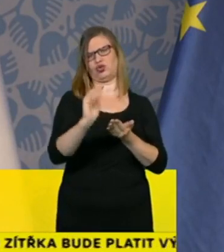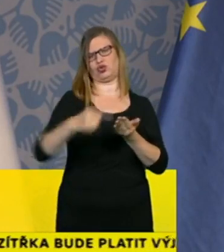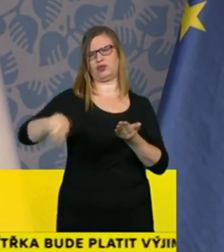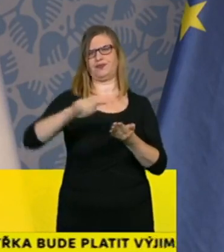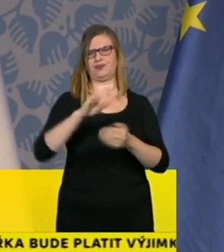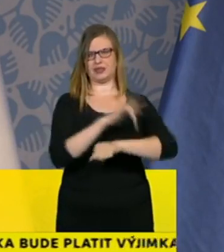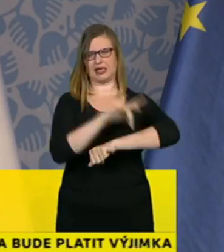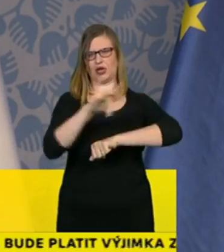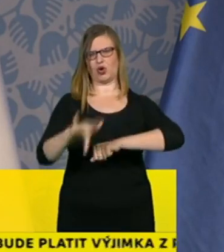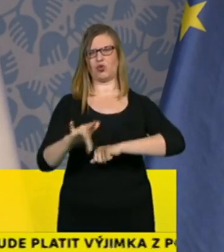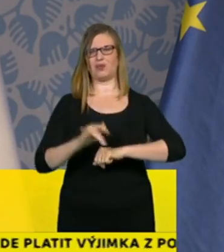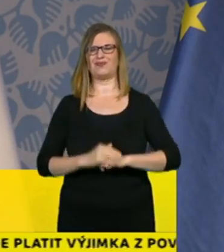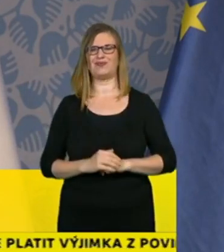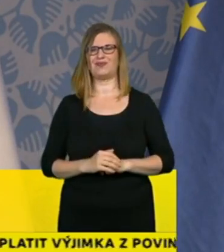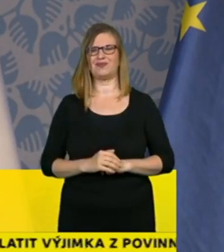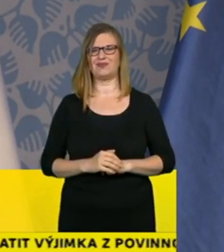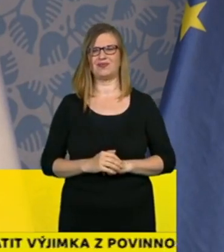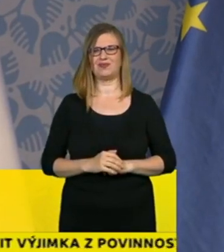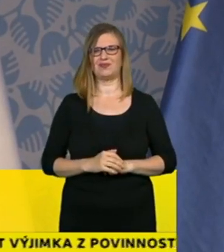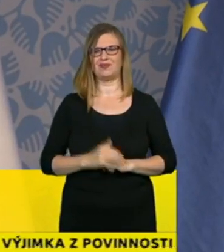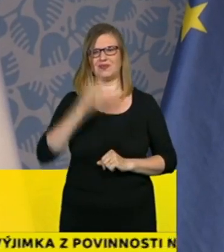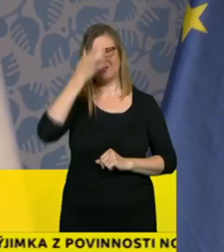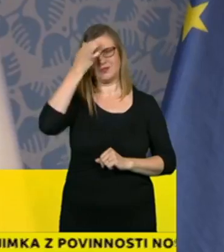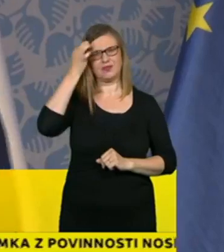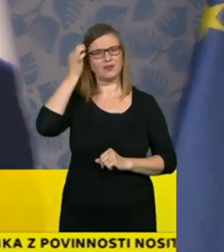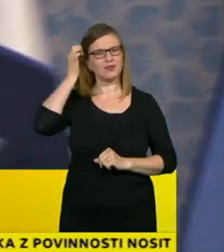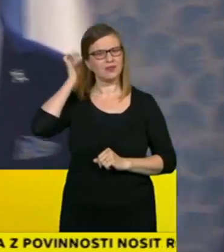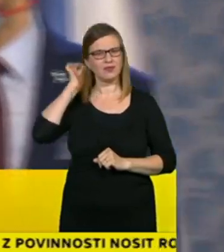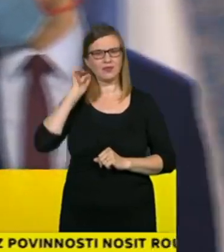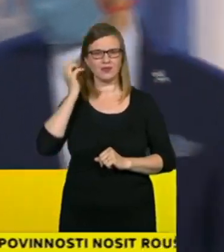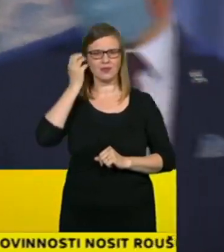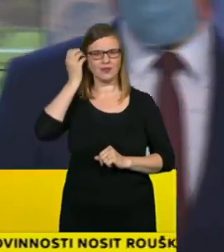vracet v následujícím období.